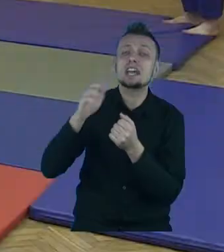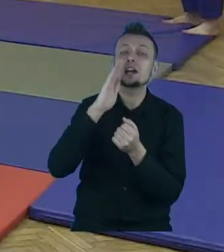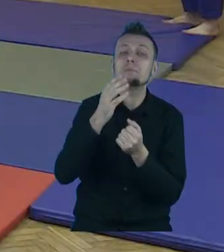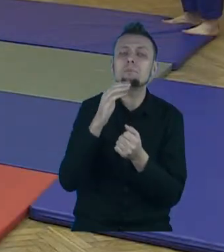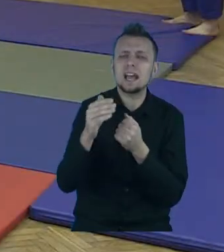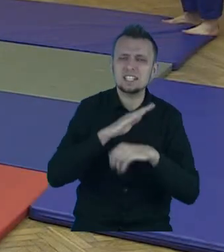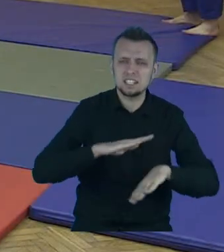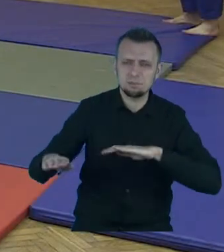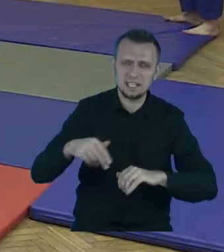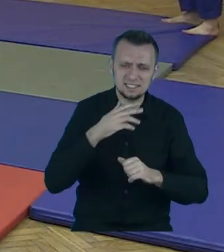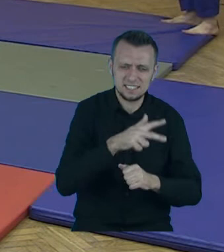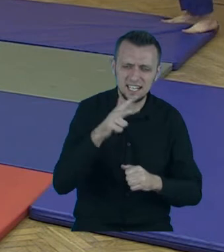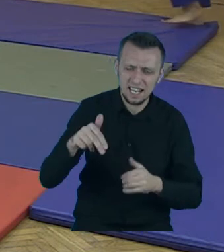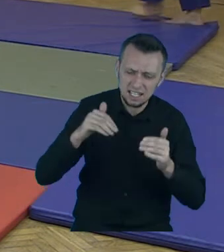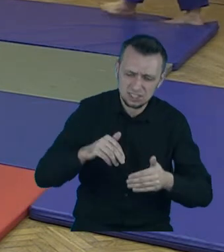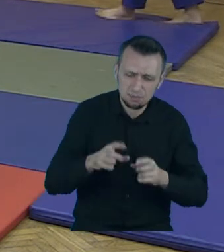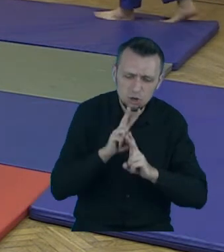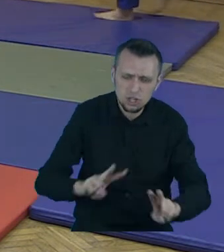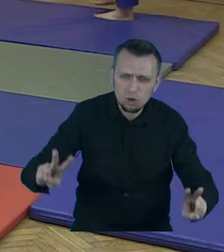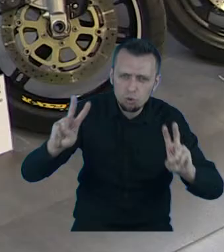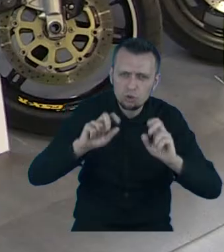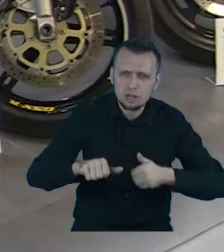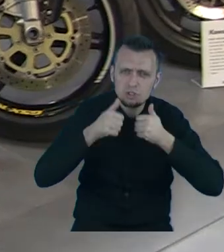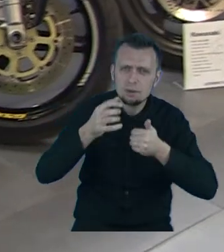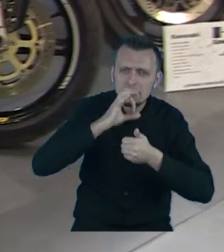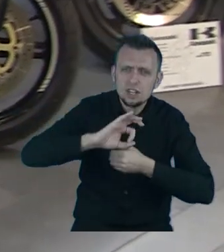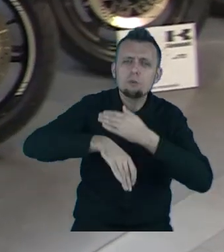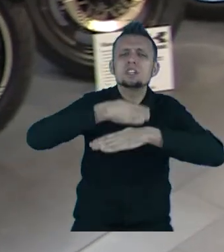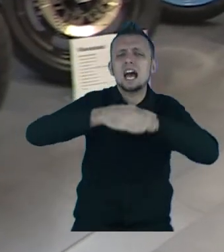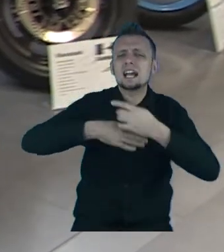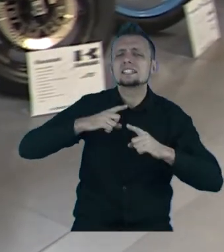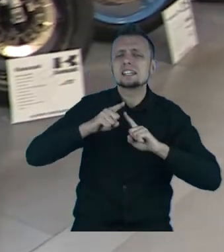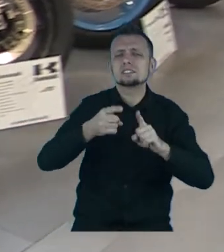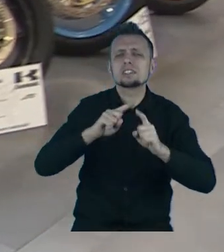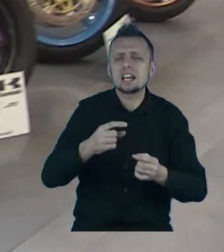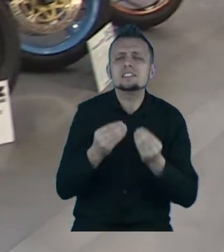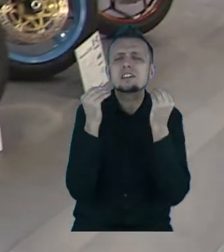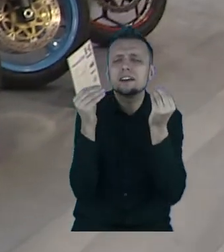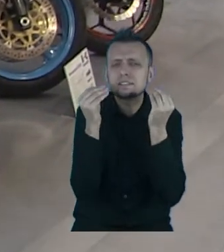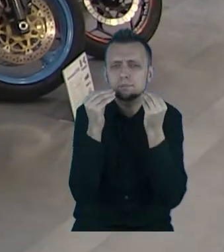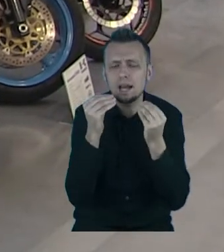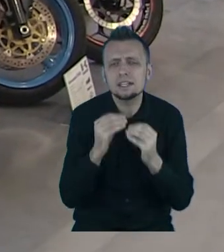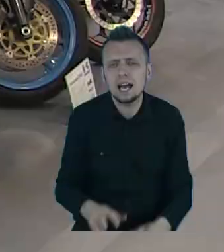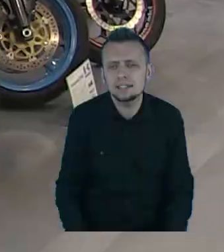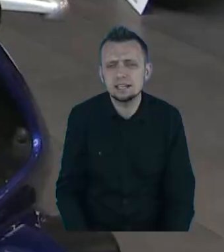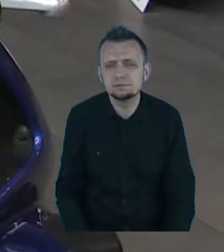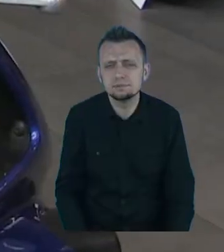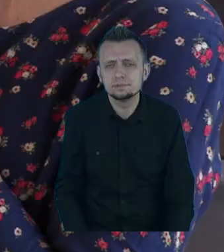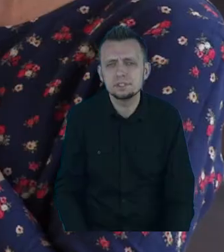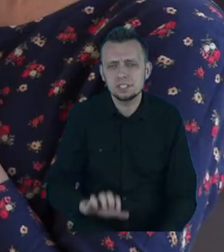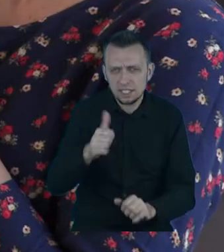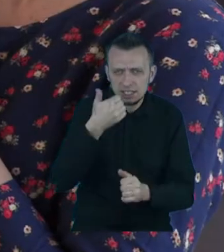cegiełkę do tego, żeby finał był wspaniały i jedyny w swoim